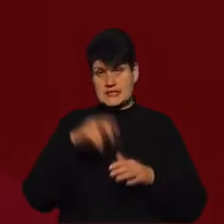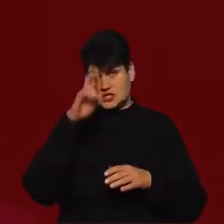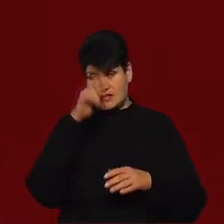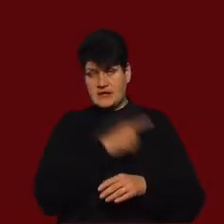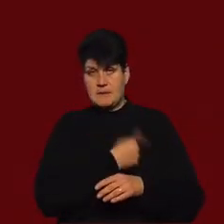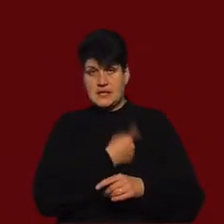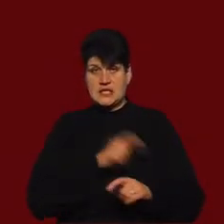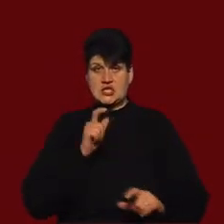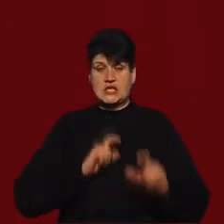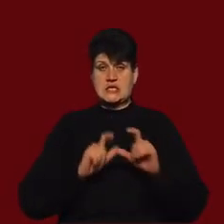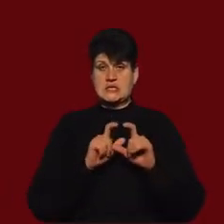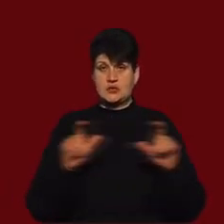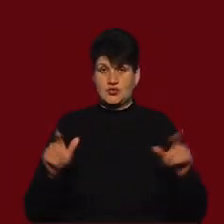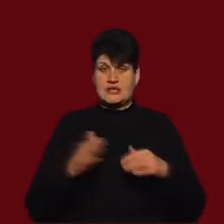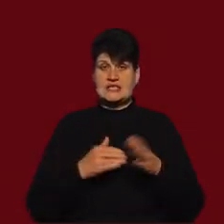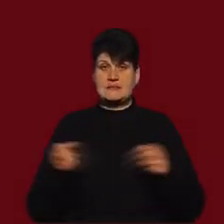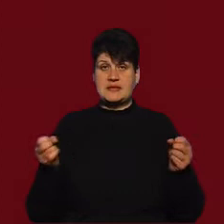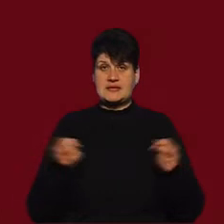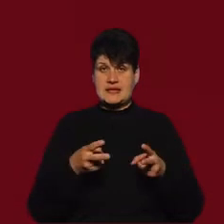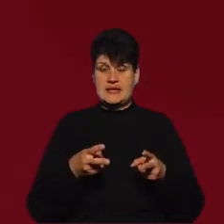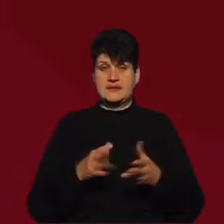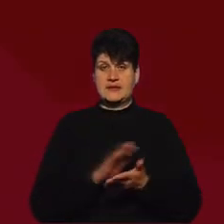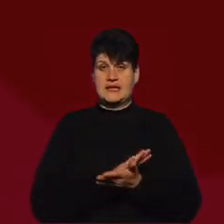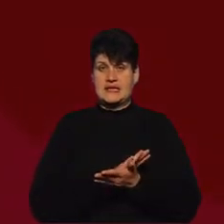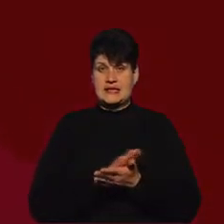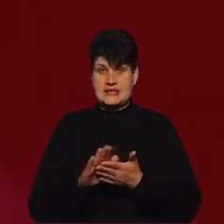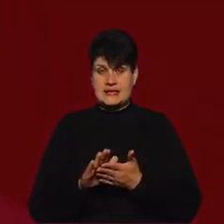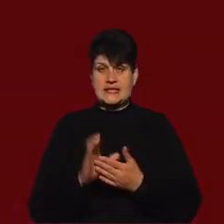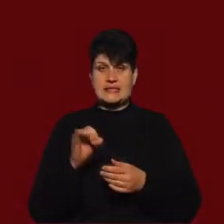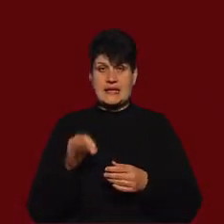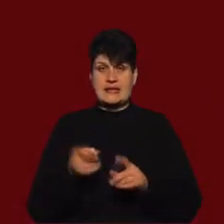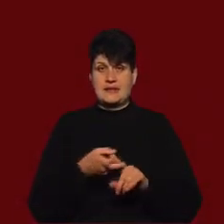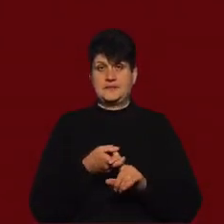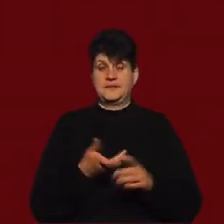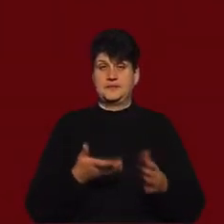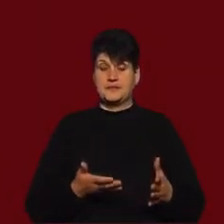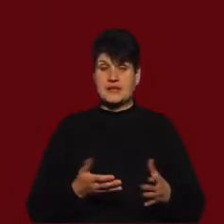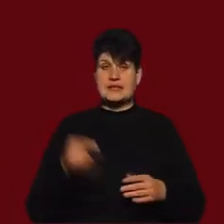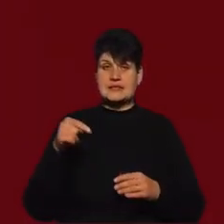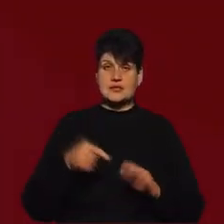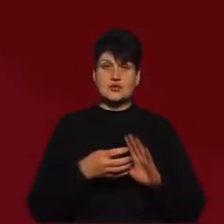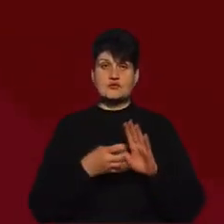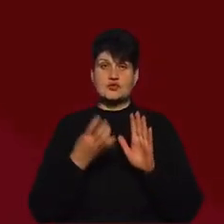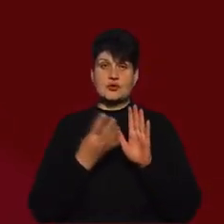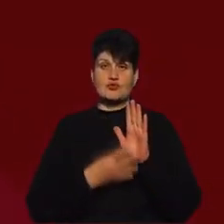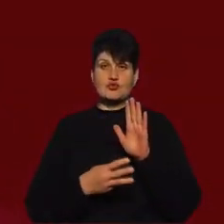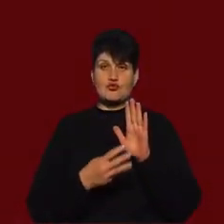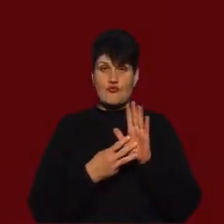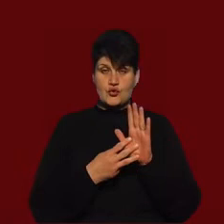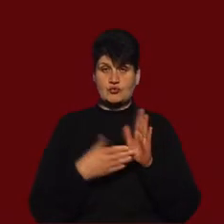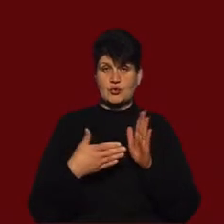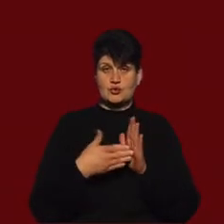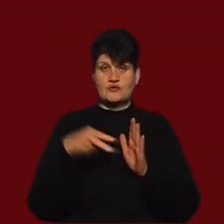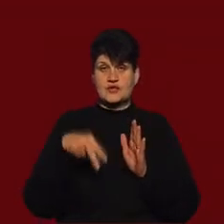інститут, спеціальність гігієна, санітарія, епідеміологія. З 1998 по 2012